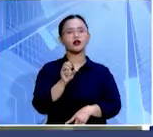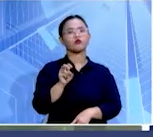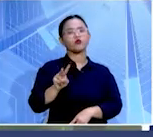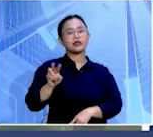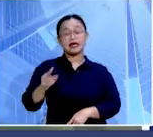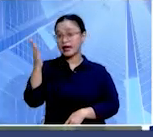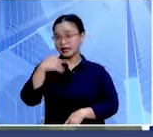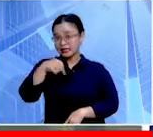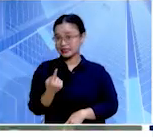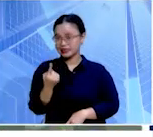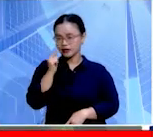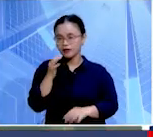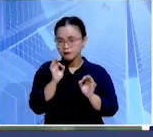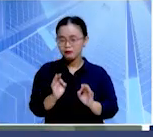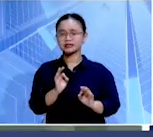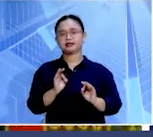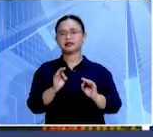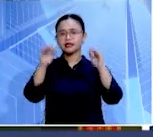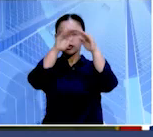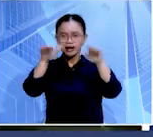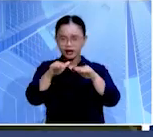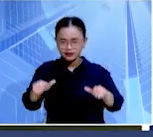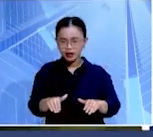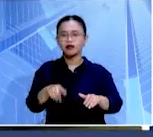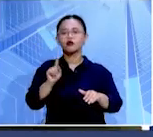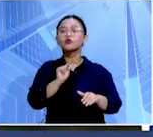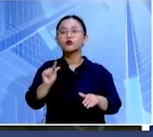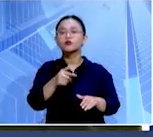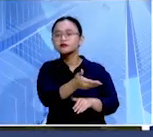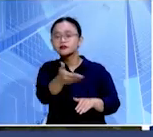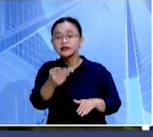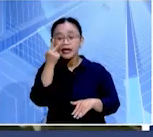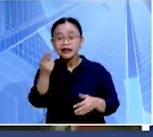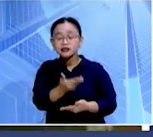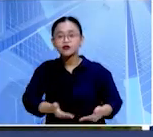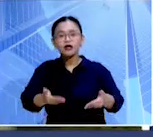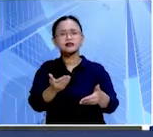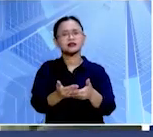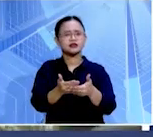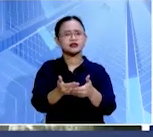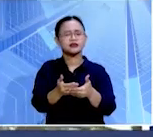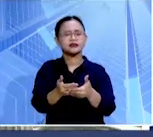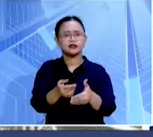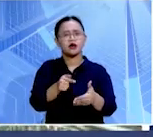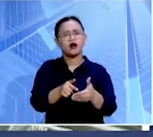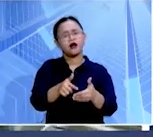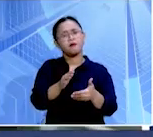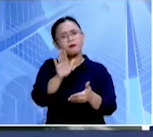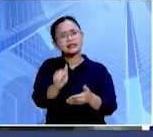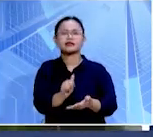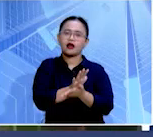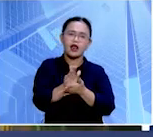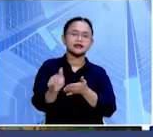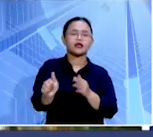untuk hari ini, karena hari ini adalah hari perayaan Natal, untuk pantauan lalu lintas ini masih cukup terpantau